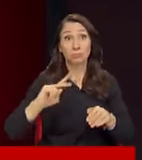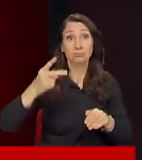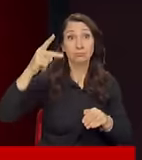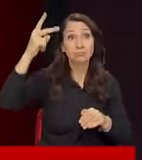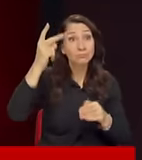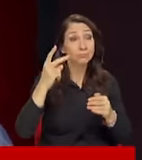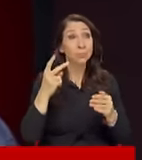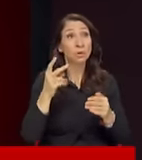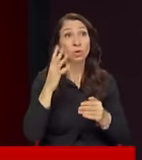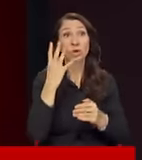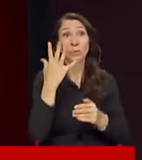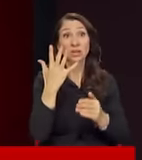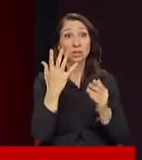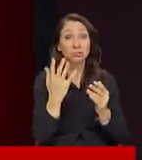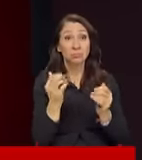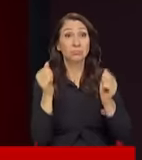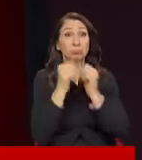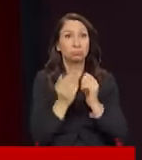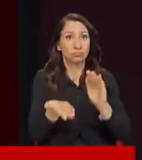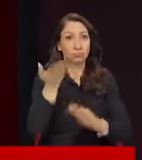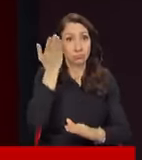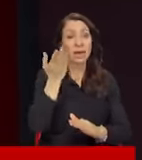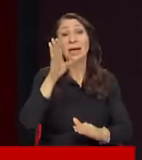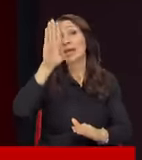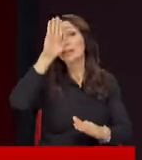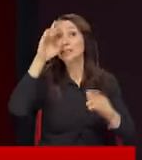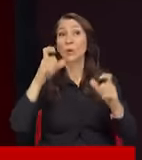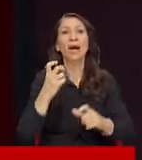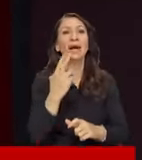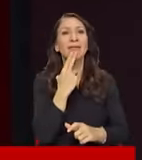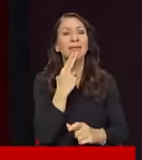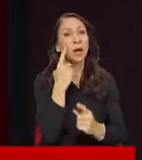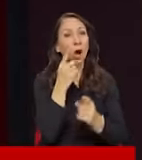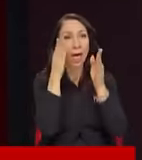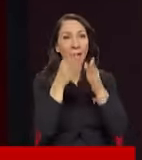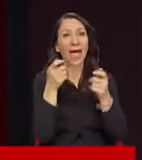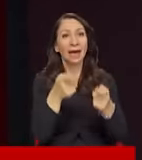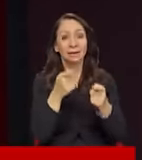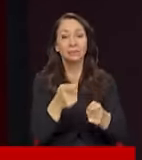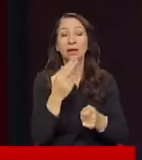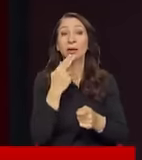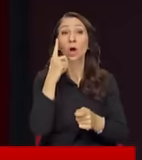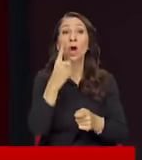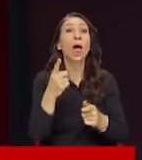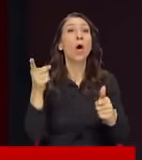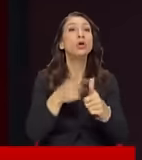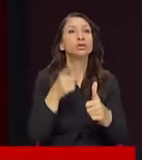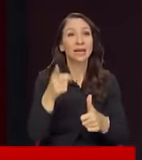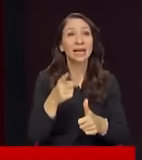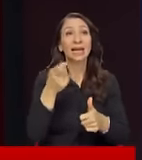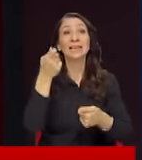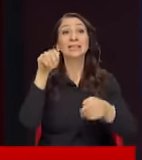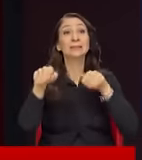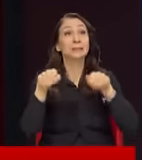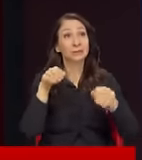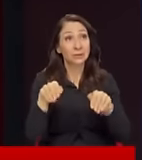olan 4-5 kat artışa tutun. İstanbul'da kadına dönük eğitimler, kadına dönük öncelikler,